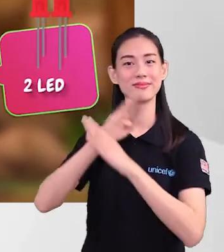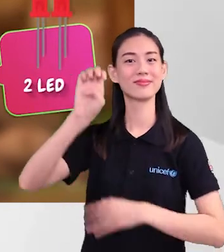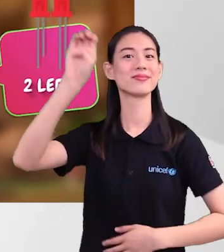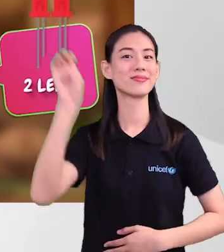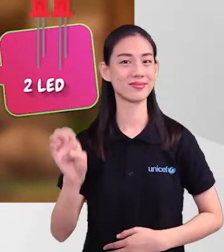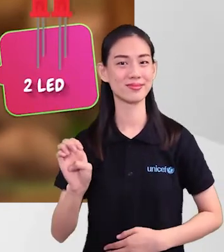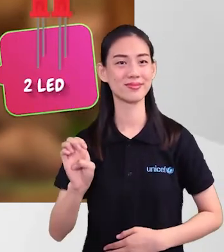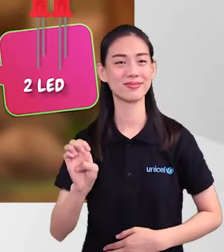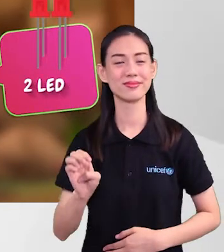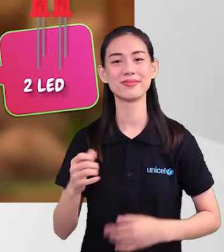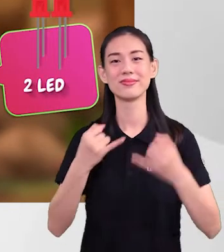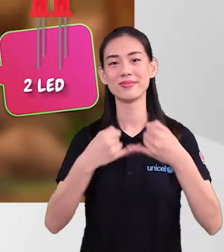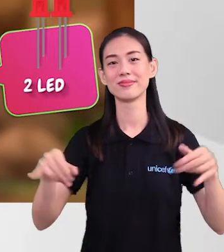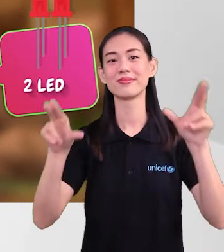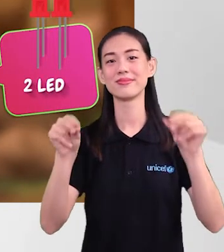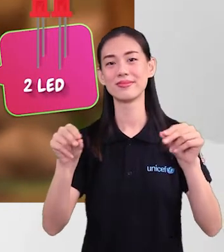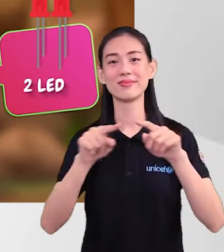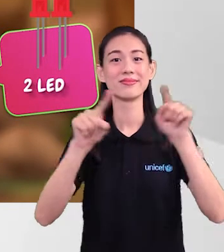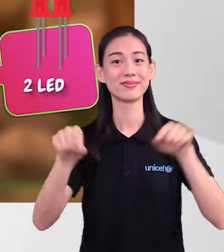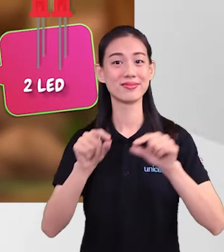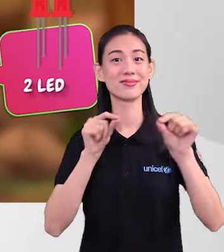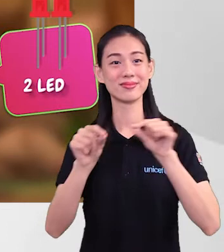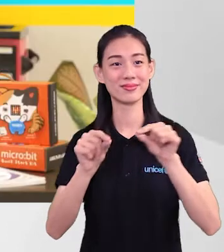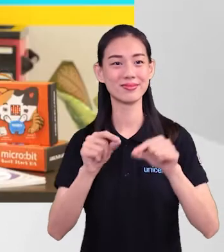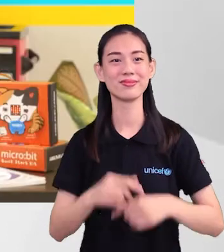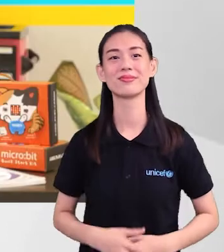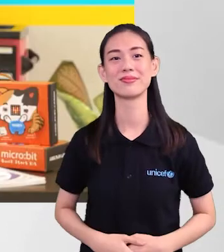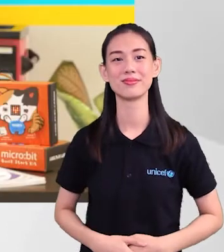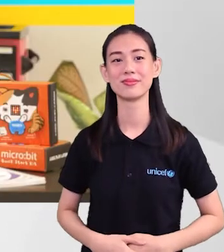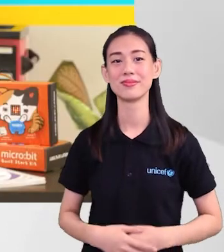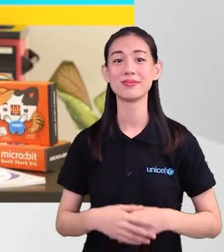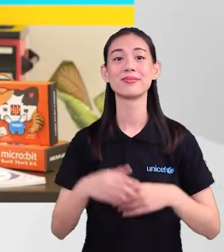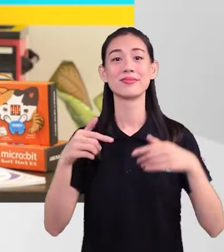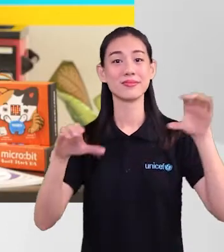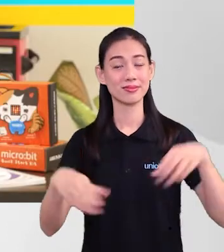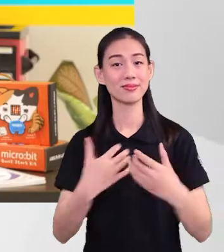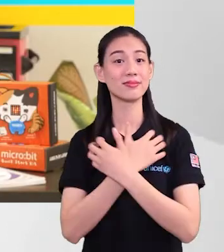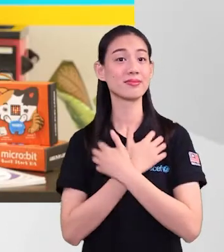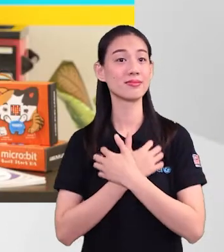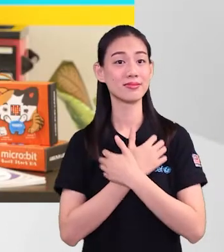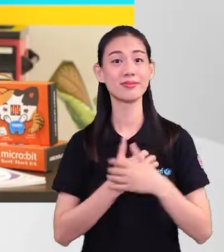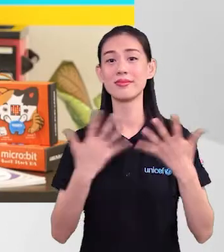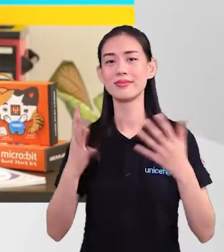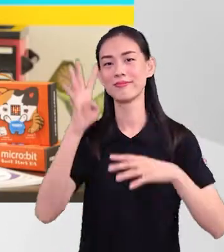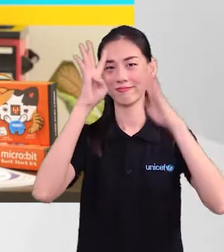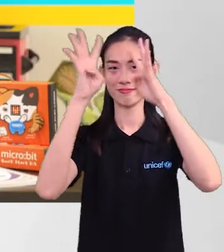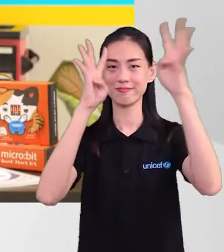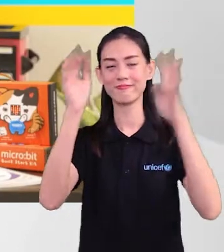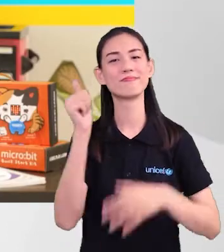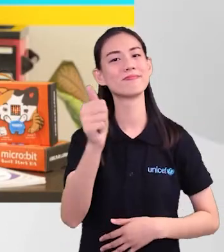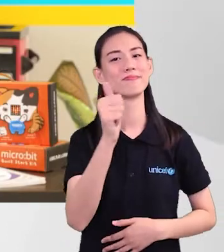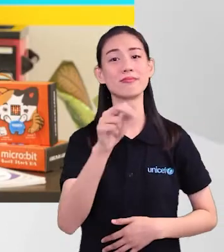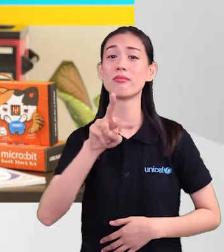perintang, dua klip wire dan papan Microbit anda. Kita mulakan dengan membina badan beruang dahulu. Anda boleh membina